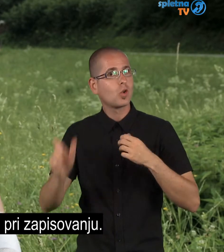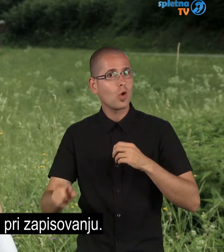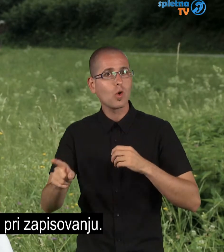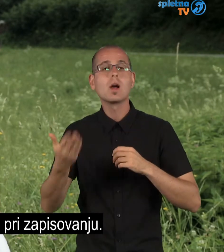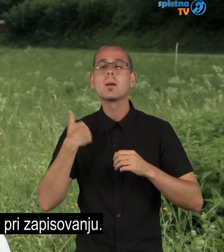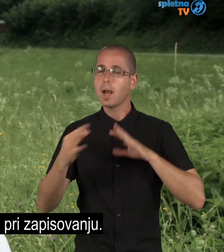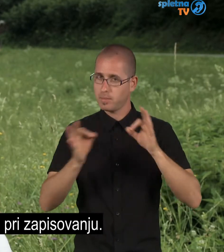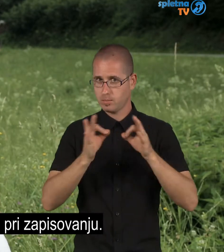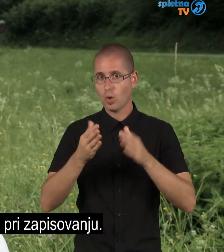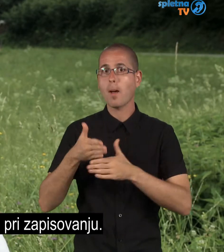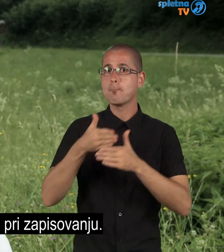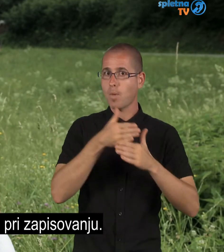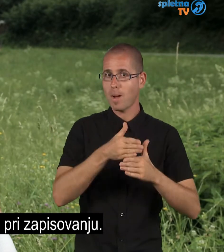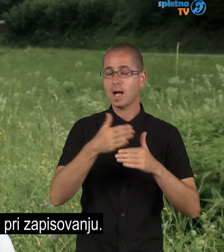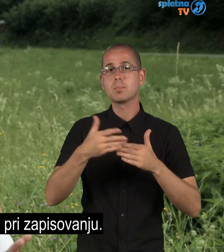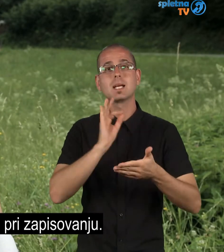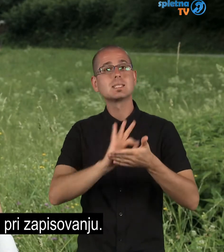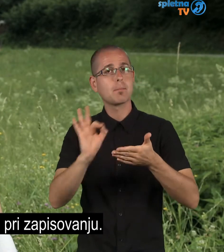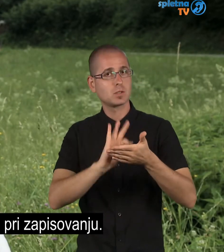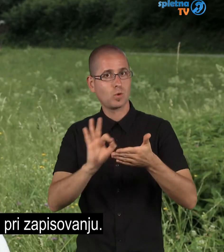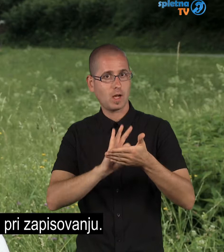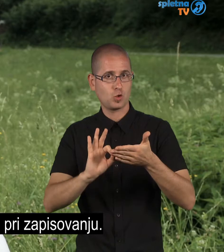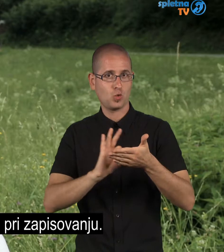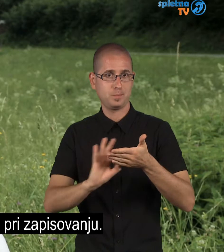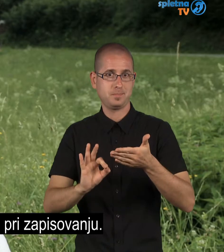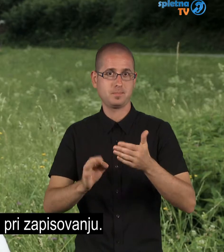ki je bila pripravljena pomagati pri zapisovanju.